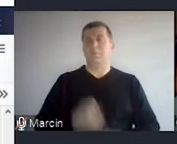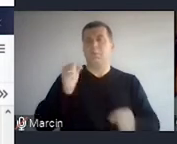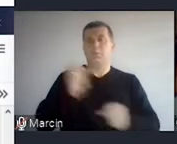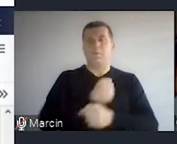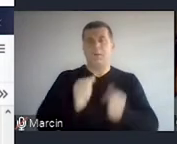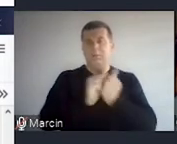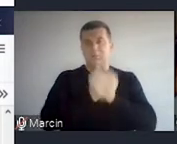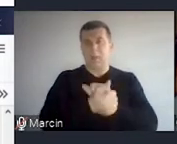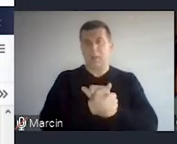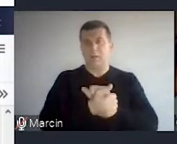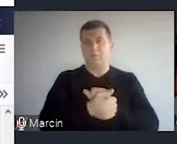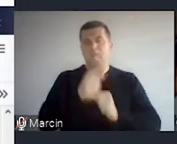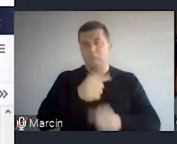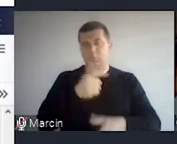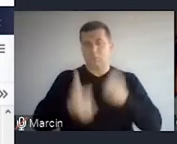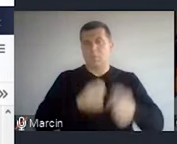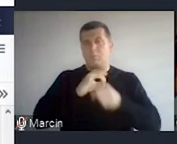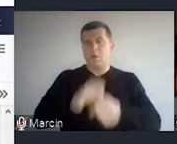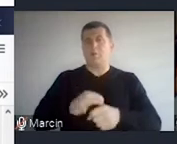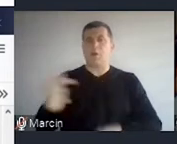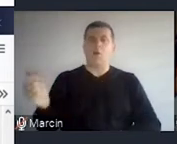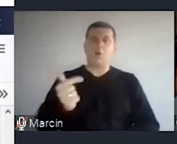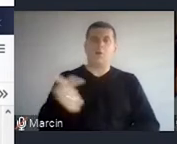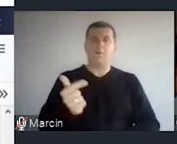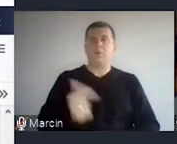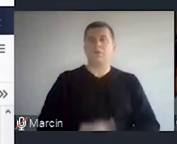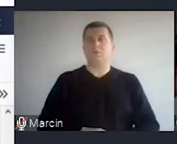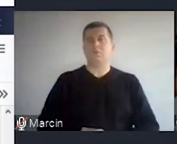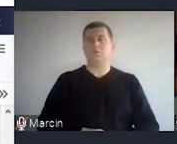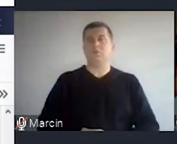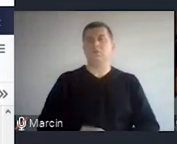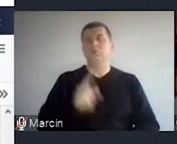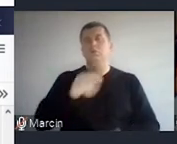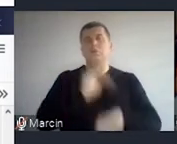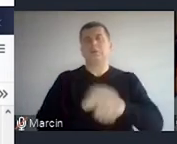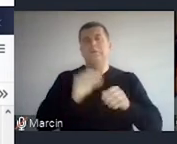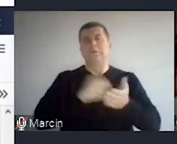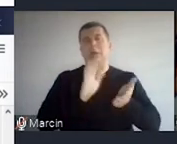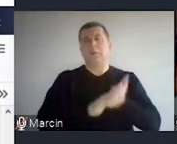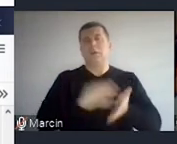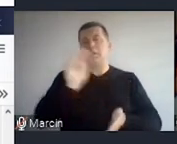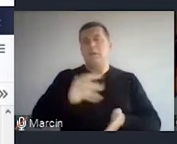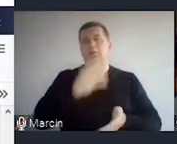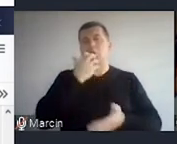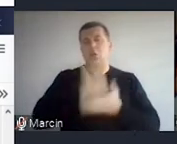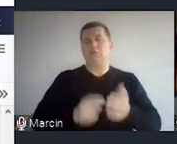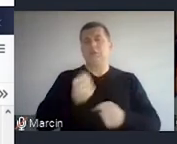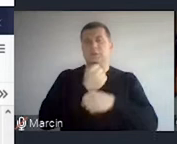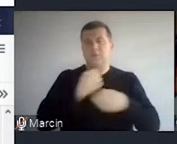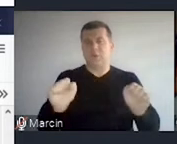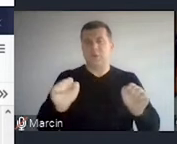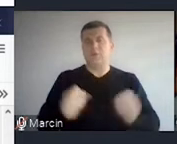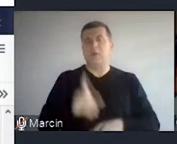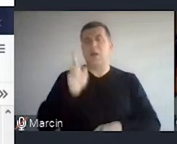poważną zmianę, która wprowadzi już obowiązkowo, bo tu zgodnie z tym zapisem jeszcze korzystamy ze zwolnienia,